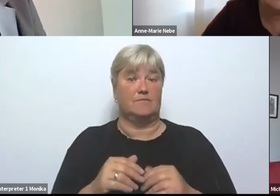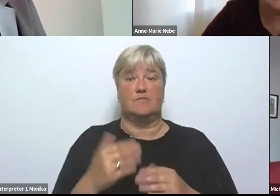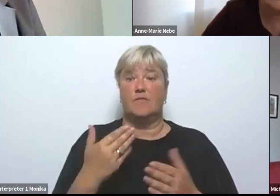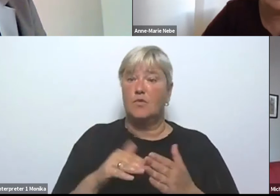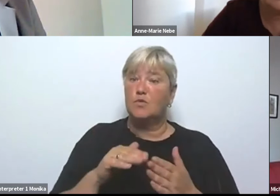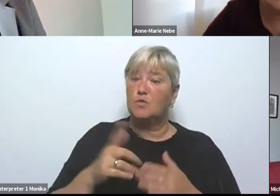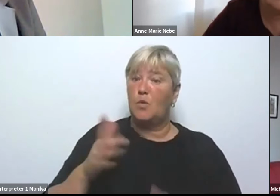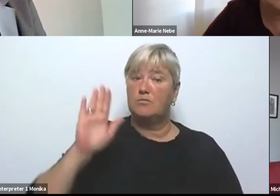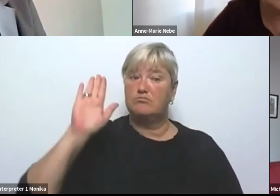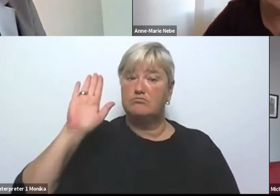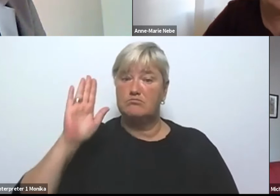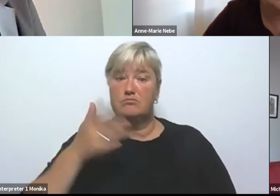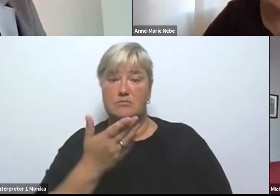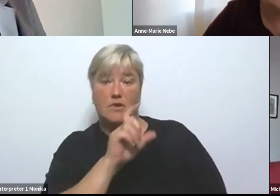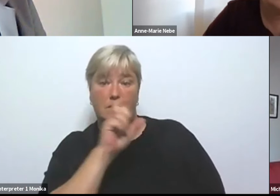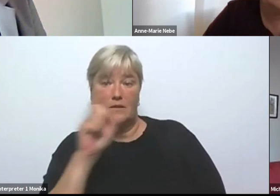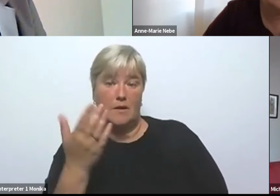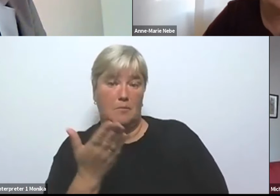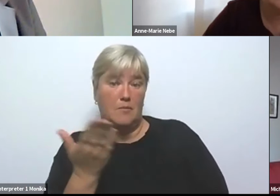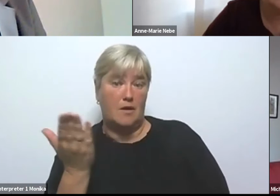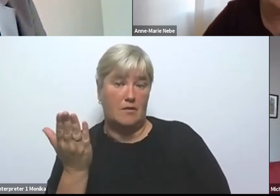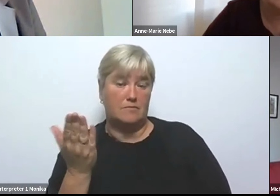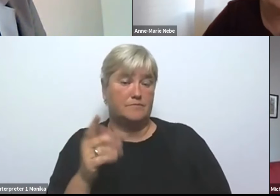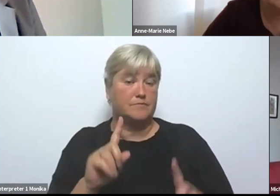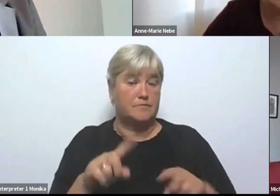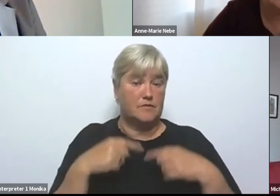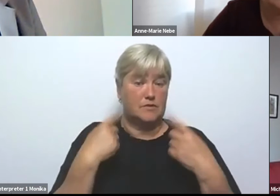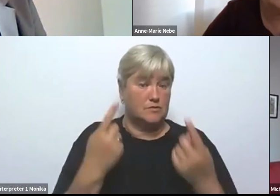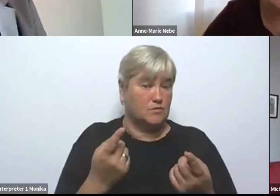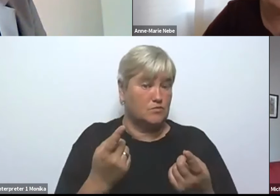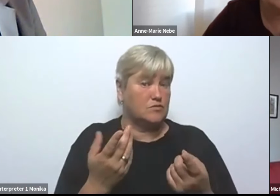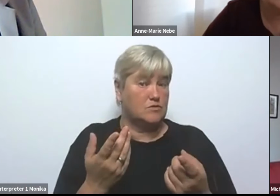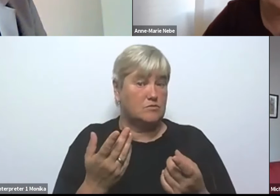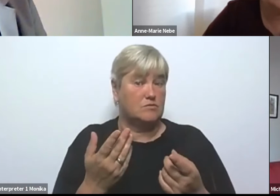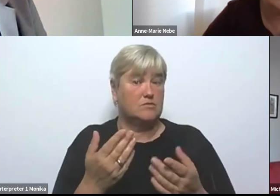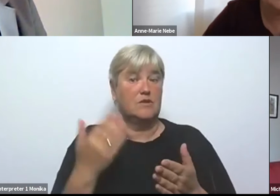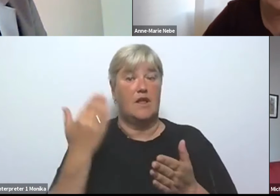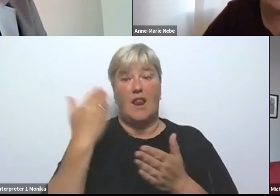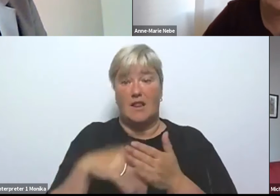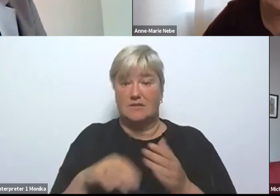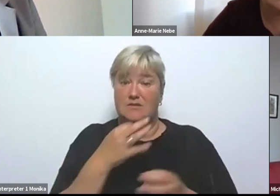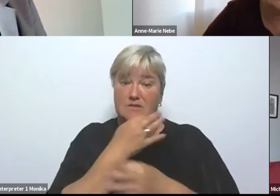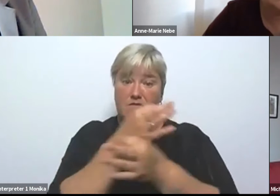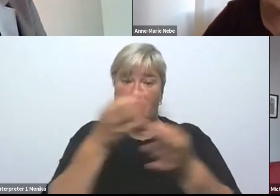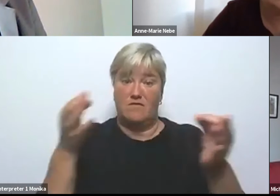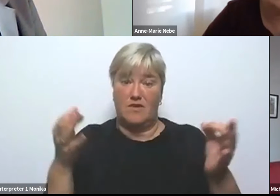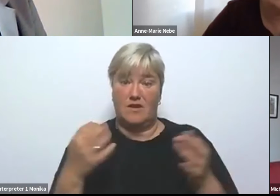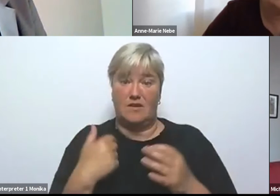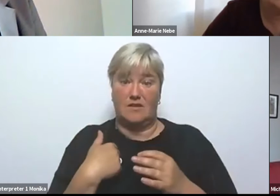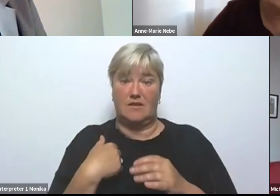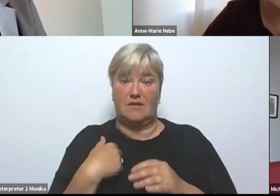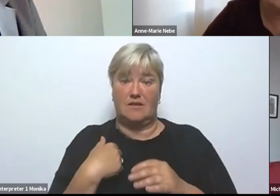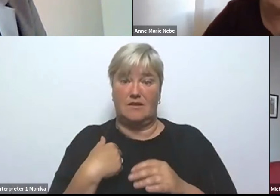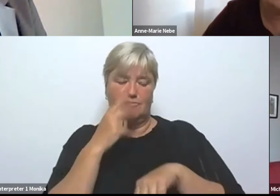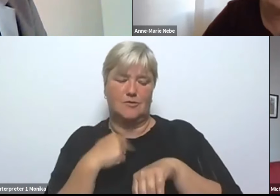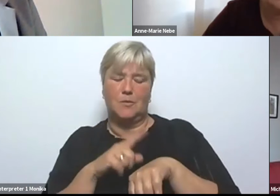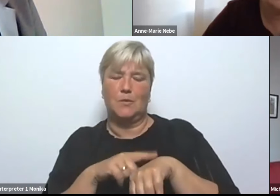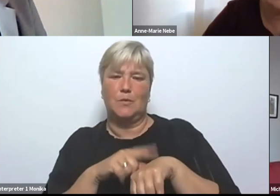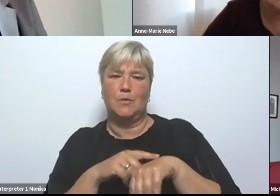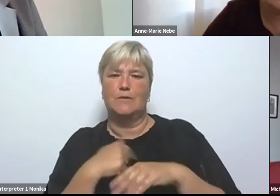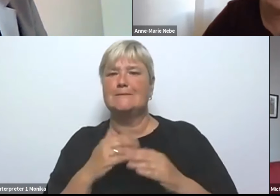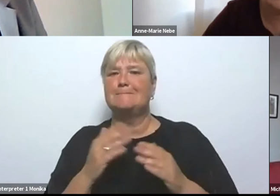Meldungen zu diesem Thema? Ansonsten würde ich eigentlich zur letzten Frage kommen, weil ich auch auf die Uhr schauen